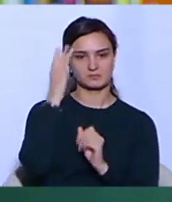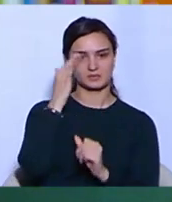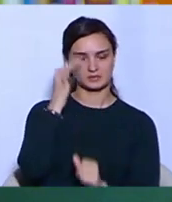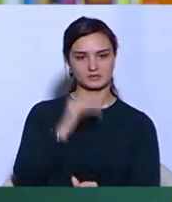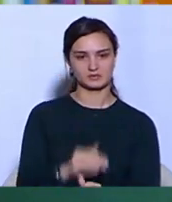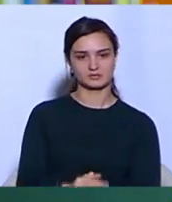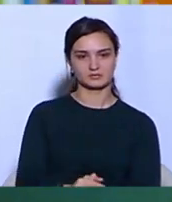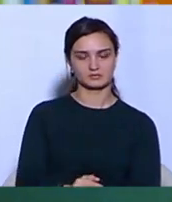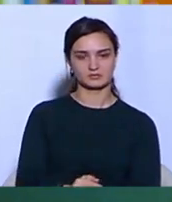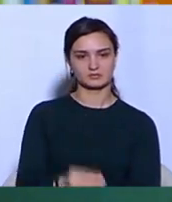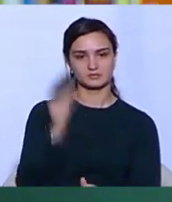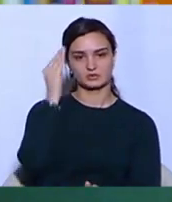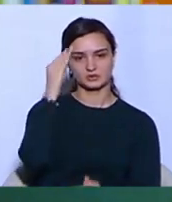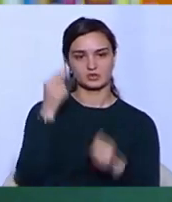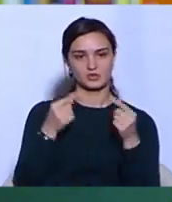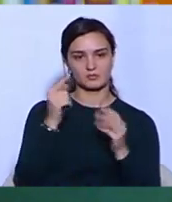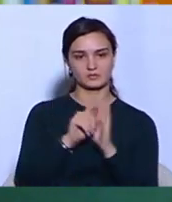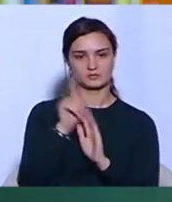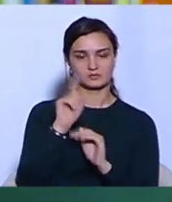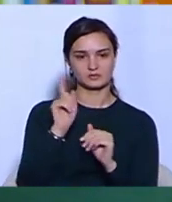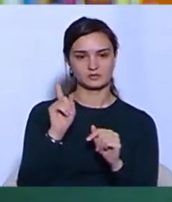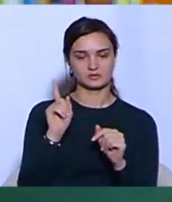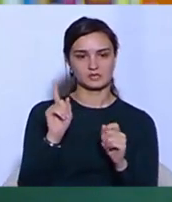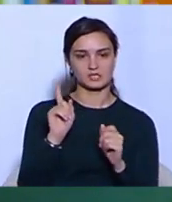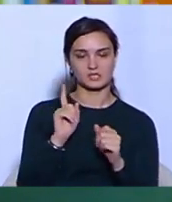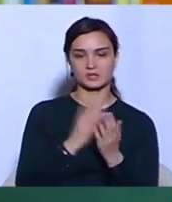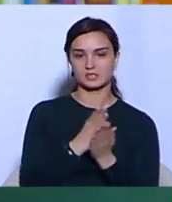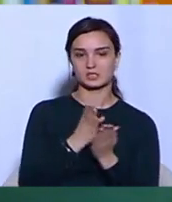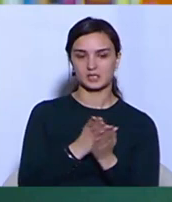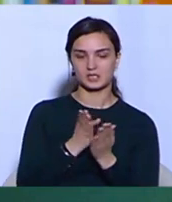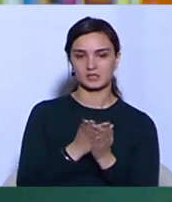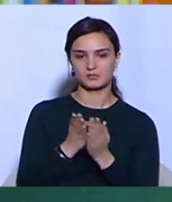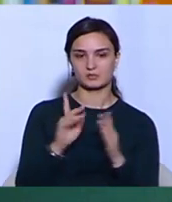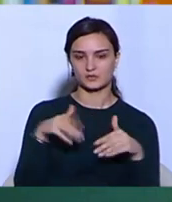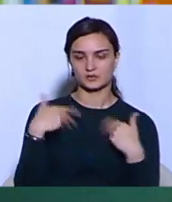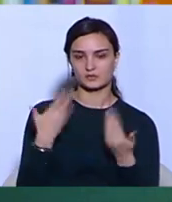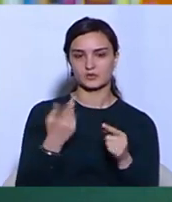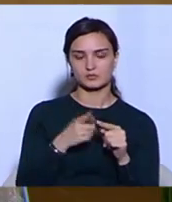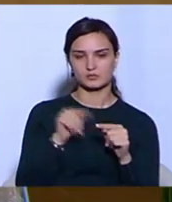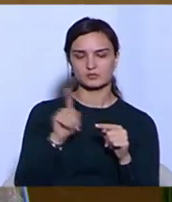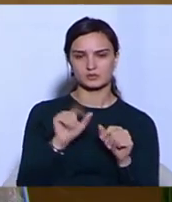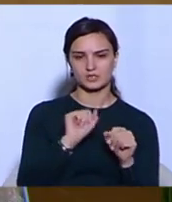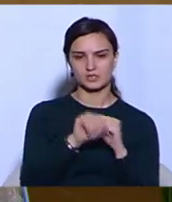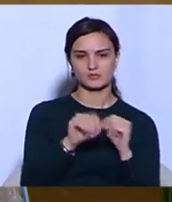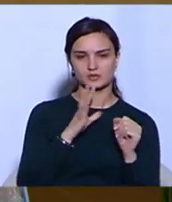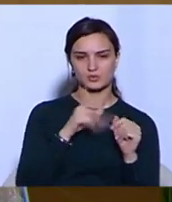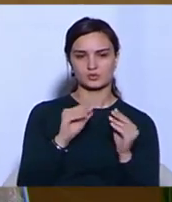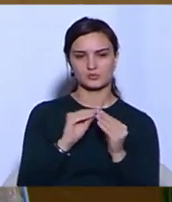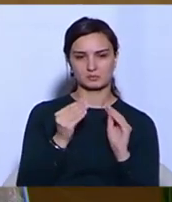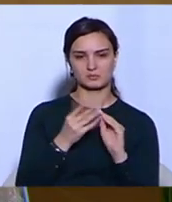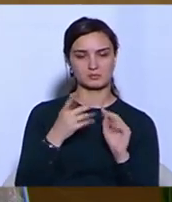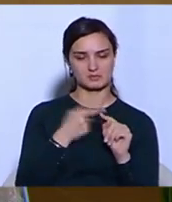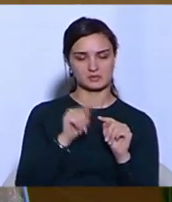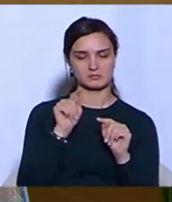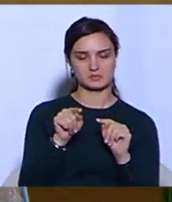ვიწყებთ მსჯელობას იმაზე, თუ რა სტრატეგიები შევთავაზოთ იმისათვის, რომ დაძლევადი იყოს ის პრობლემები, რომელსაც